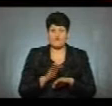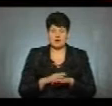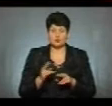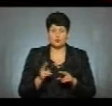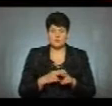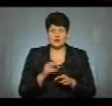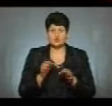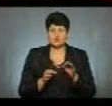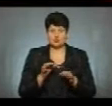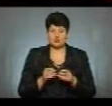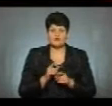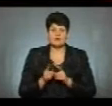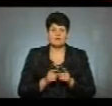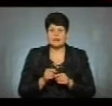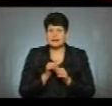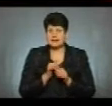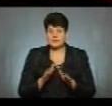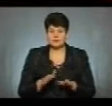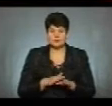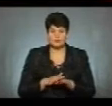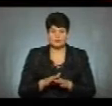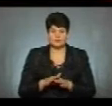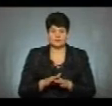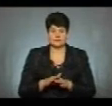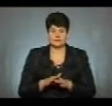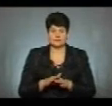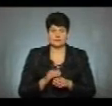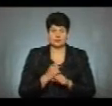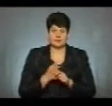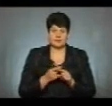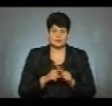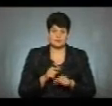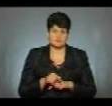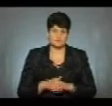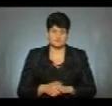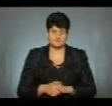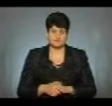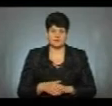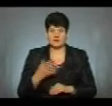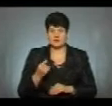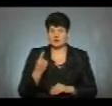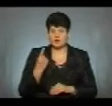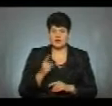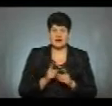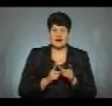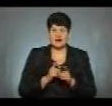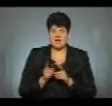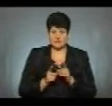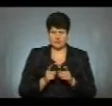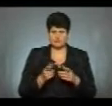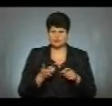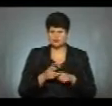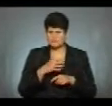судової реформи не можуть повноцінно здійснювати цю функцію. А ще одна реформа, яку максимально